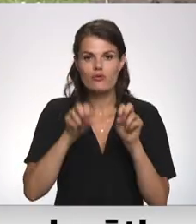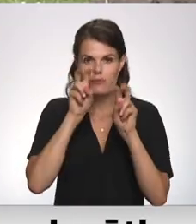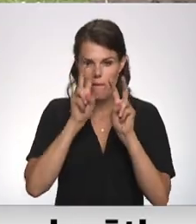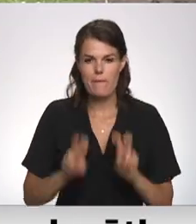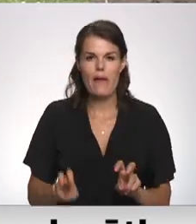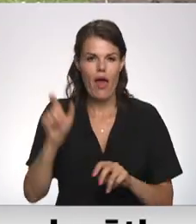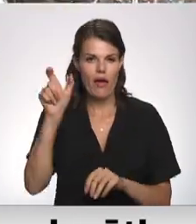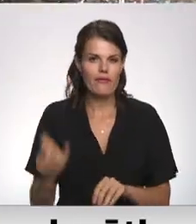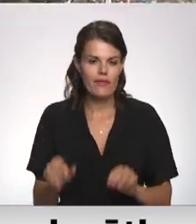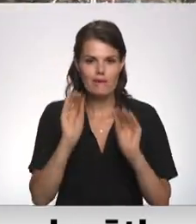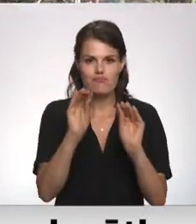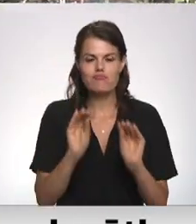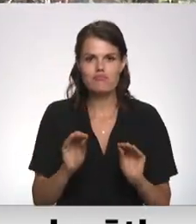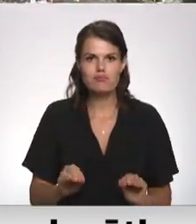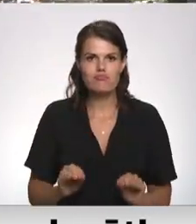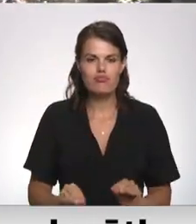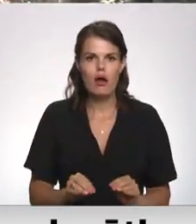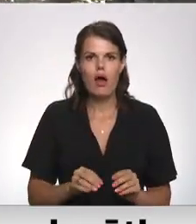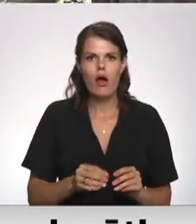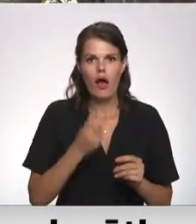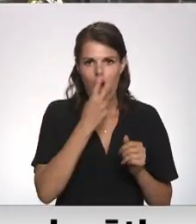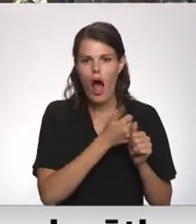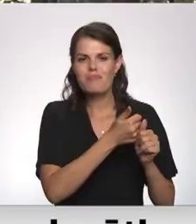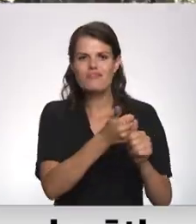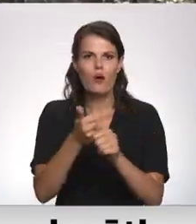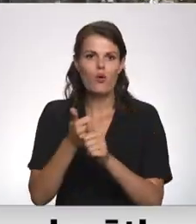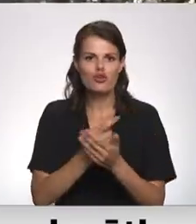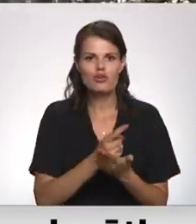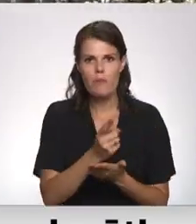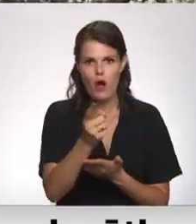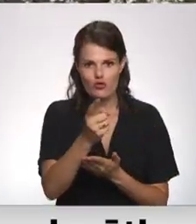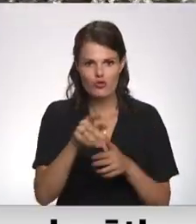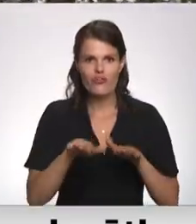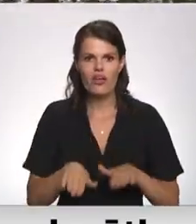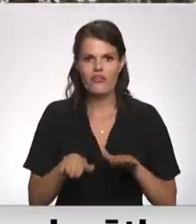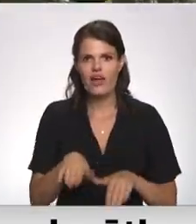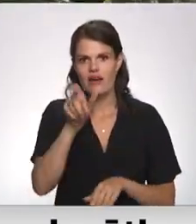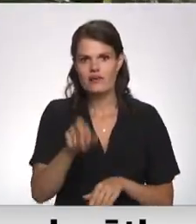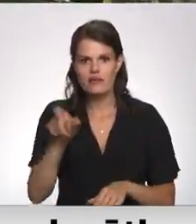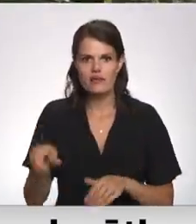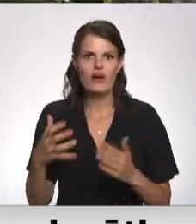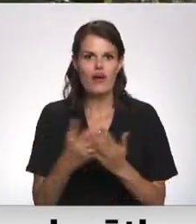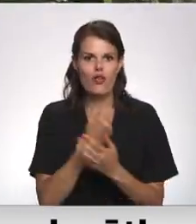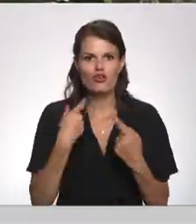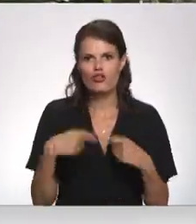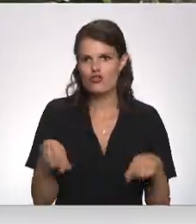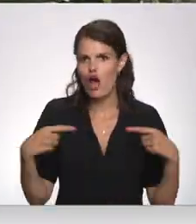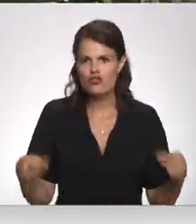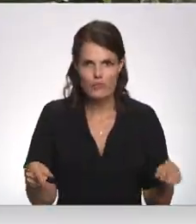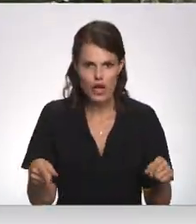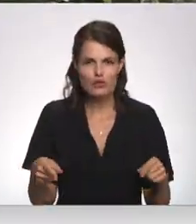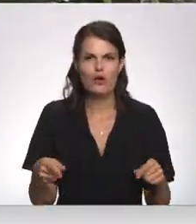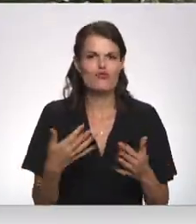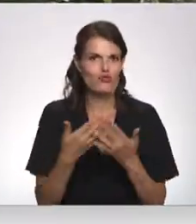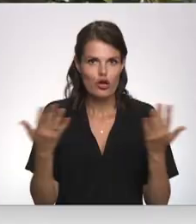Uģis Urtāns sastādīja apsekošanas maršrutu. Vietējie iedzīvotāji bija atraduši dažādas priekšmetus un